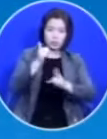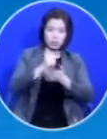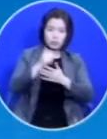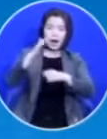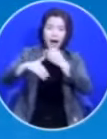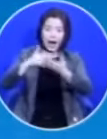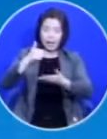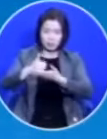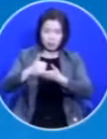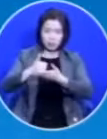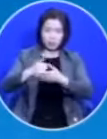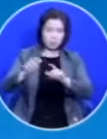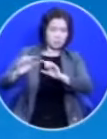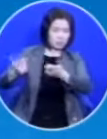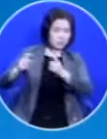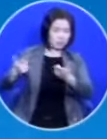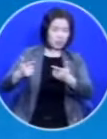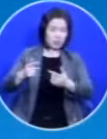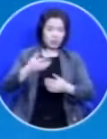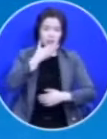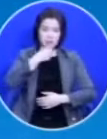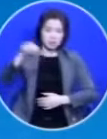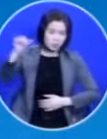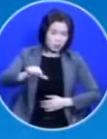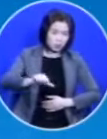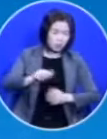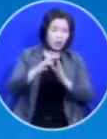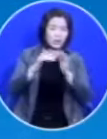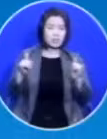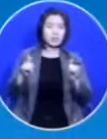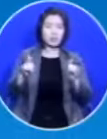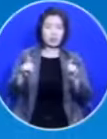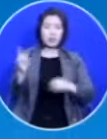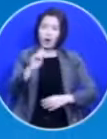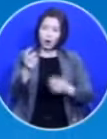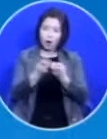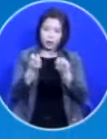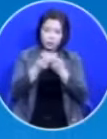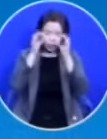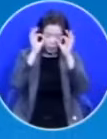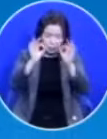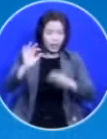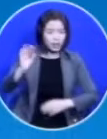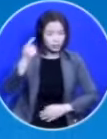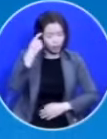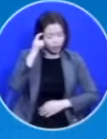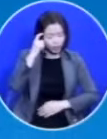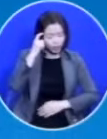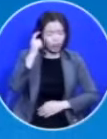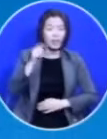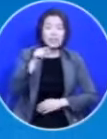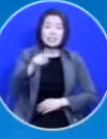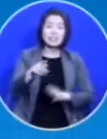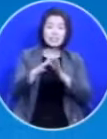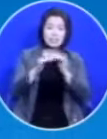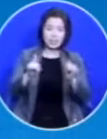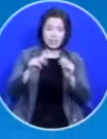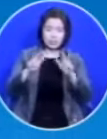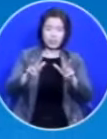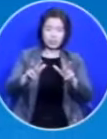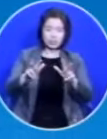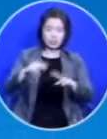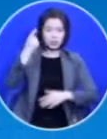하나님을 부인하고 저주하는 사람들을 어떻게 보아야 할까 그 사람들은 지금